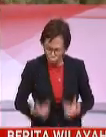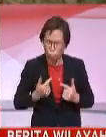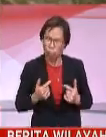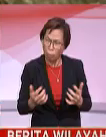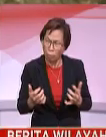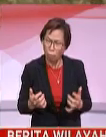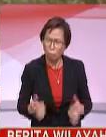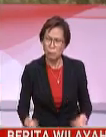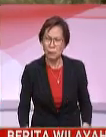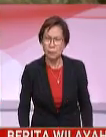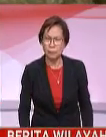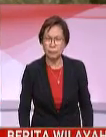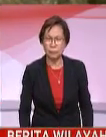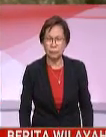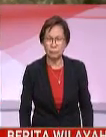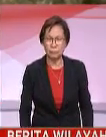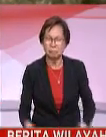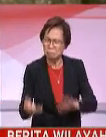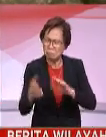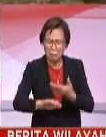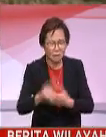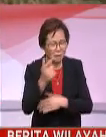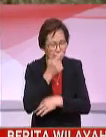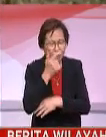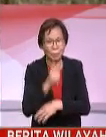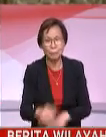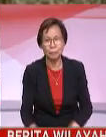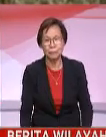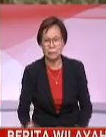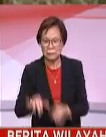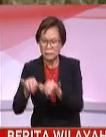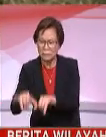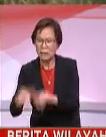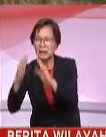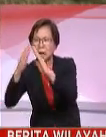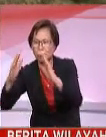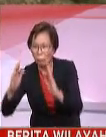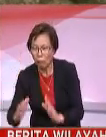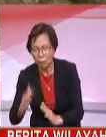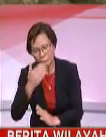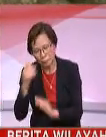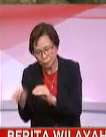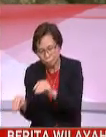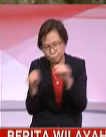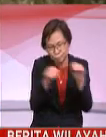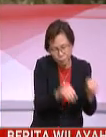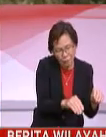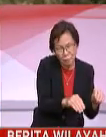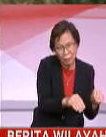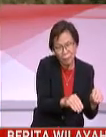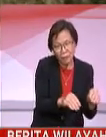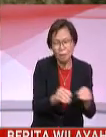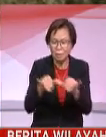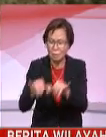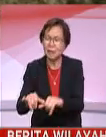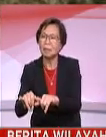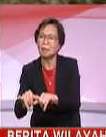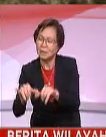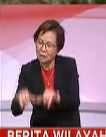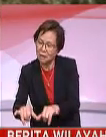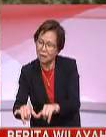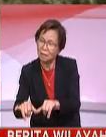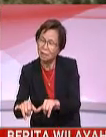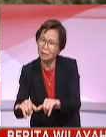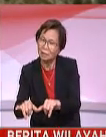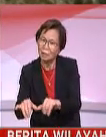Selalu pindah sana. Nah, sebentar duduk sini pindah. Sebentar duduk sini pindah. Berapa hari pindah